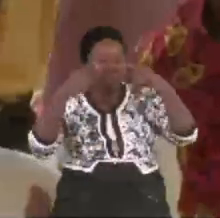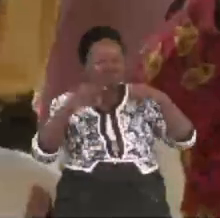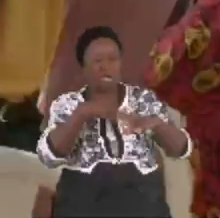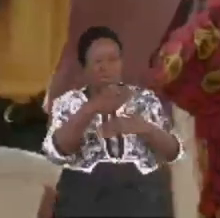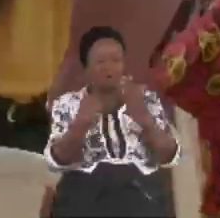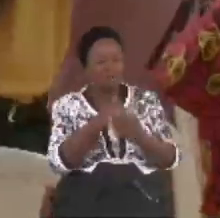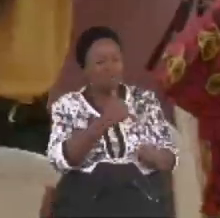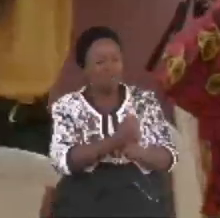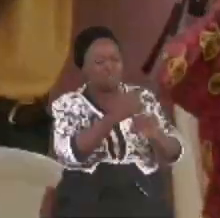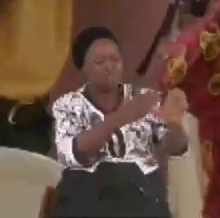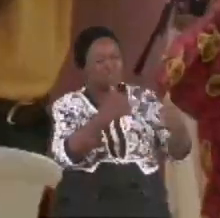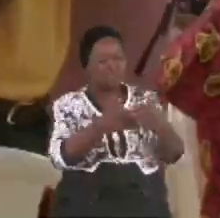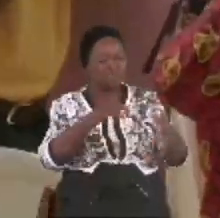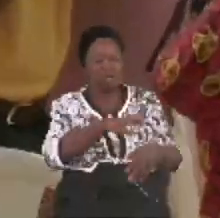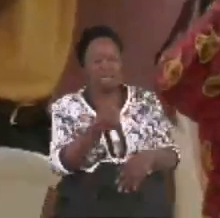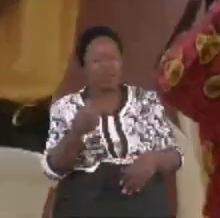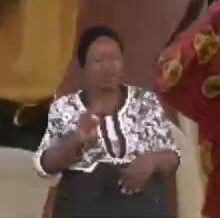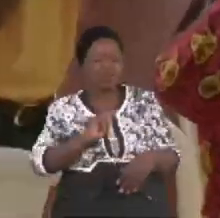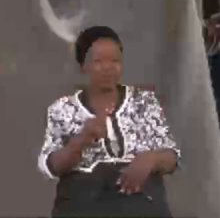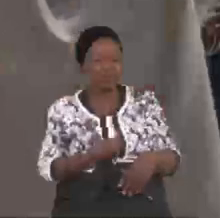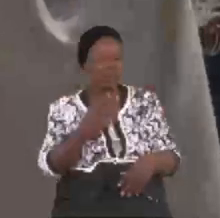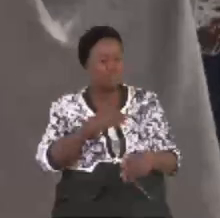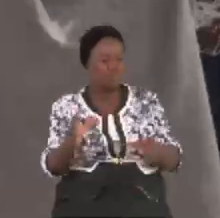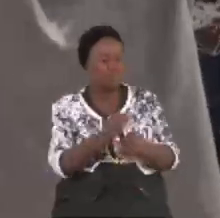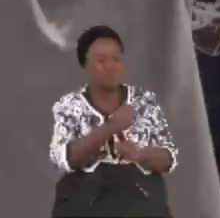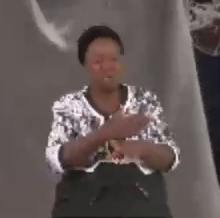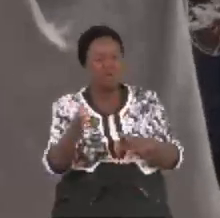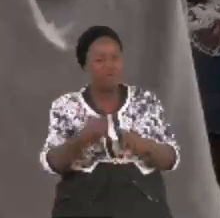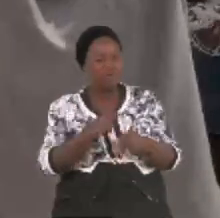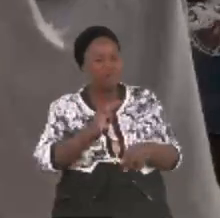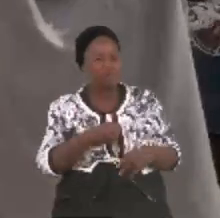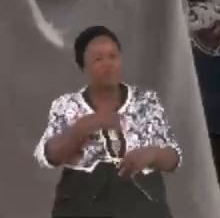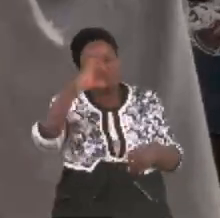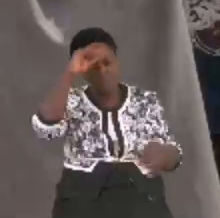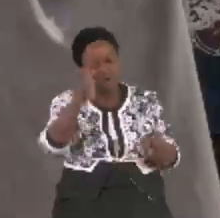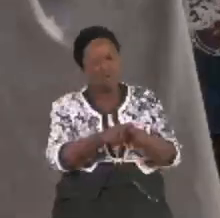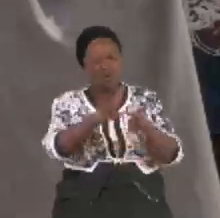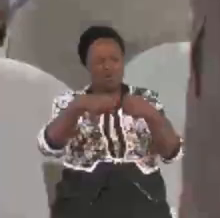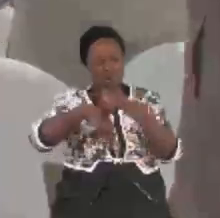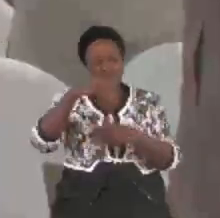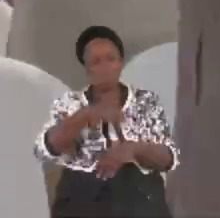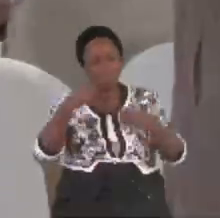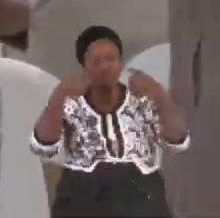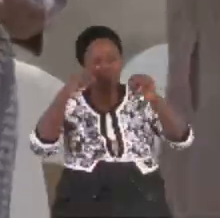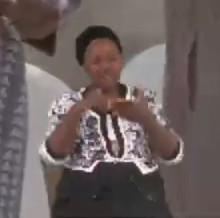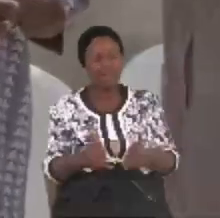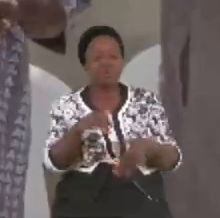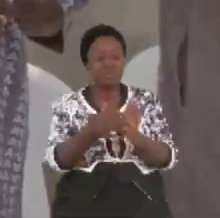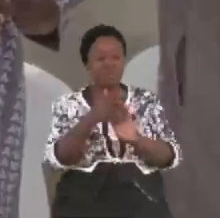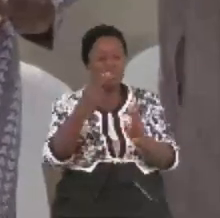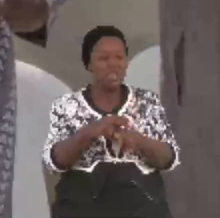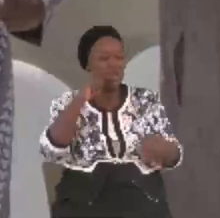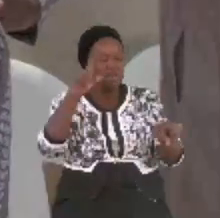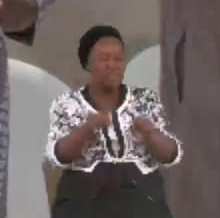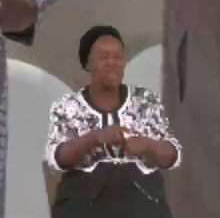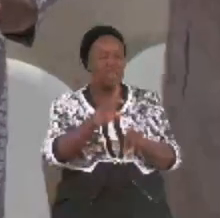déplacée. Frère, va et tu vas réussir. Sœur, va et tu vas réussir.